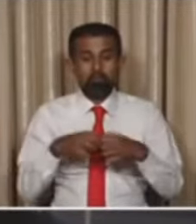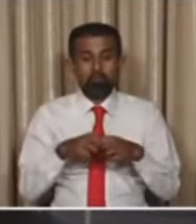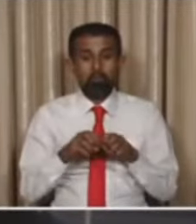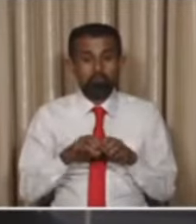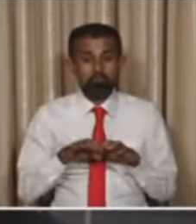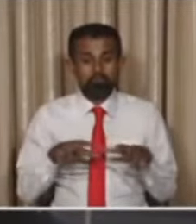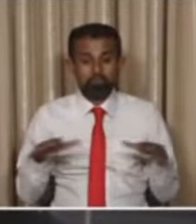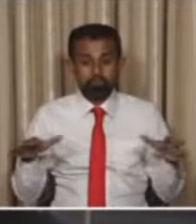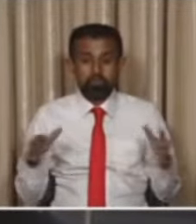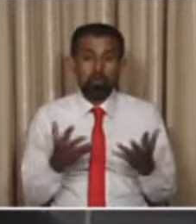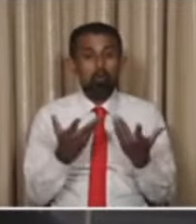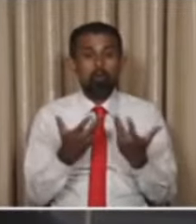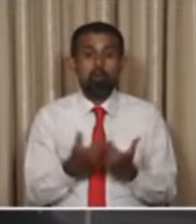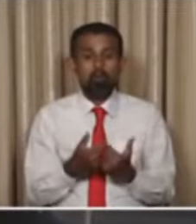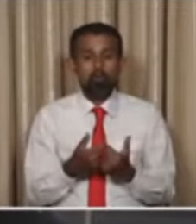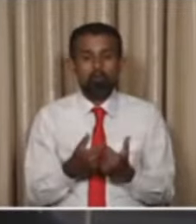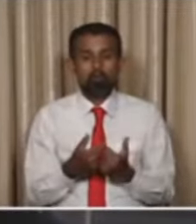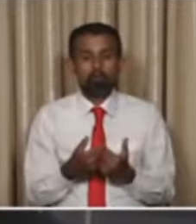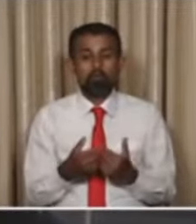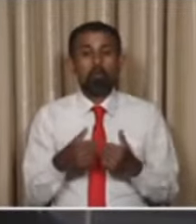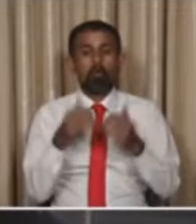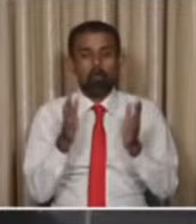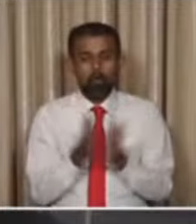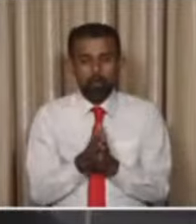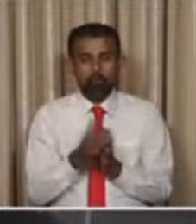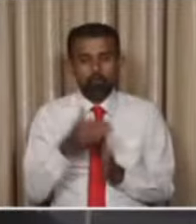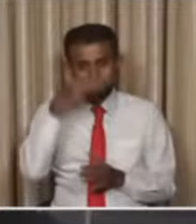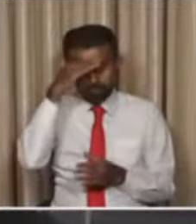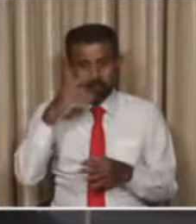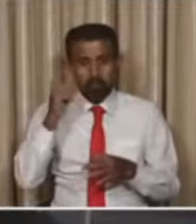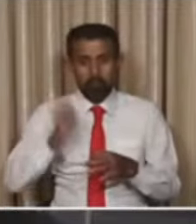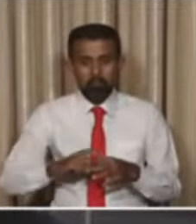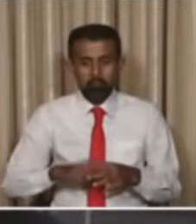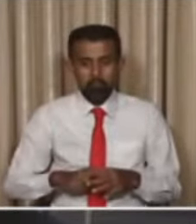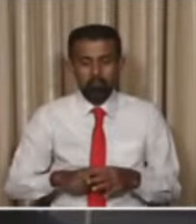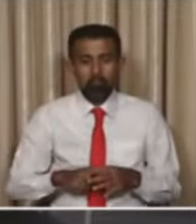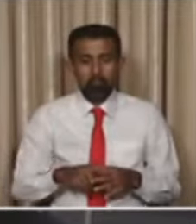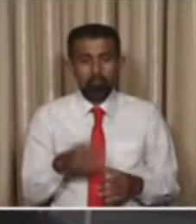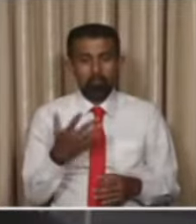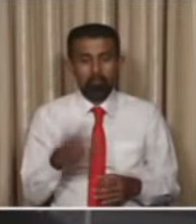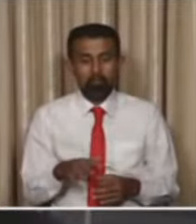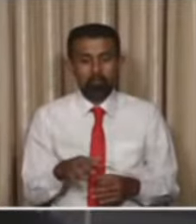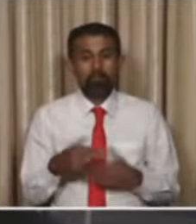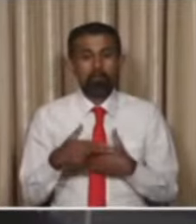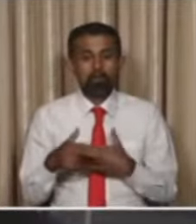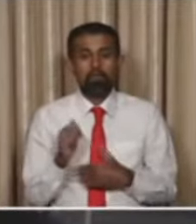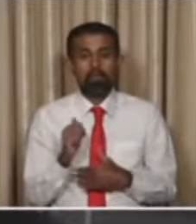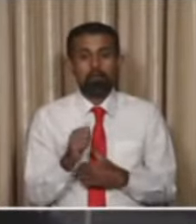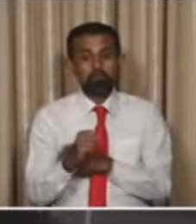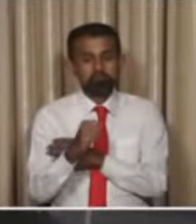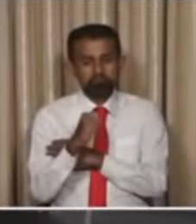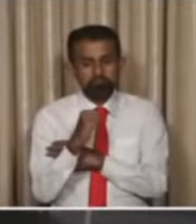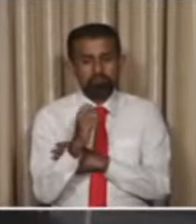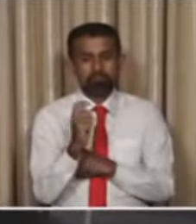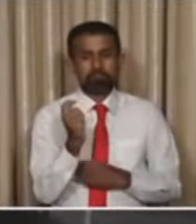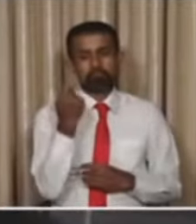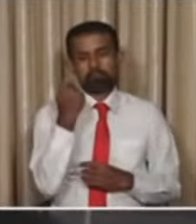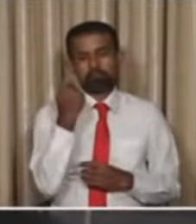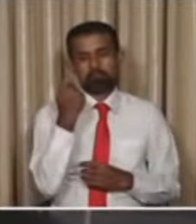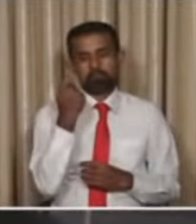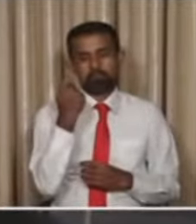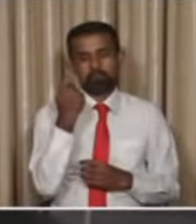මේ රටේ? එතකොට මේ ඔක්කොම පාස්කුවේදී ප්‍රශ්නය මේ ඔක්කොම ඇති කරේ මොන හේතුවෙන්ද? බලය ගන්න. බලය අරගෙන